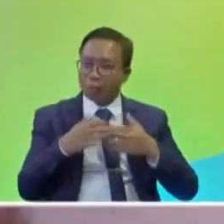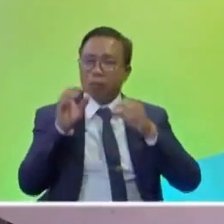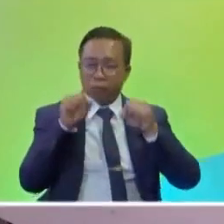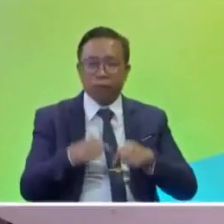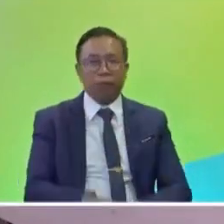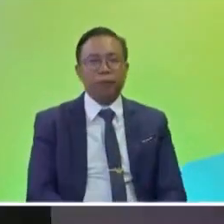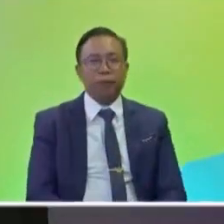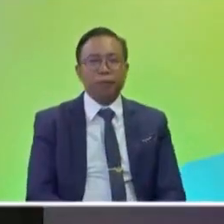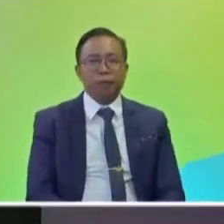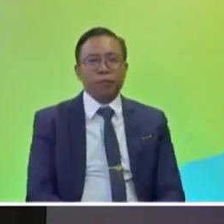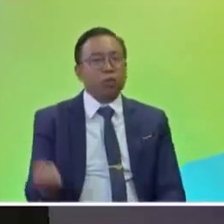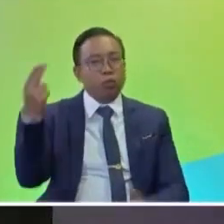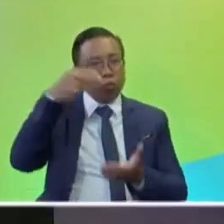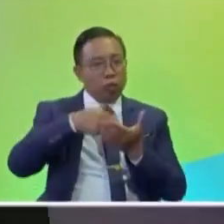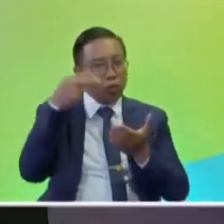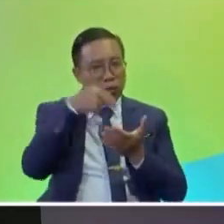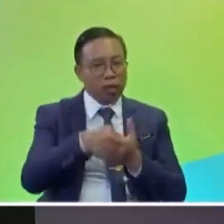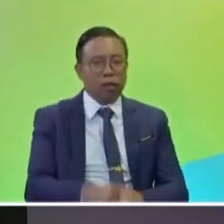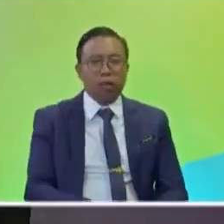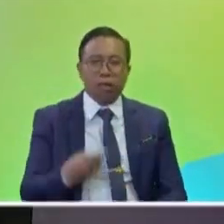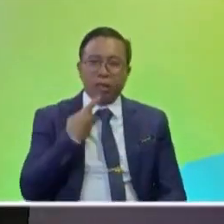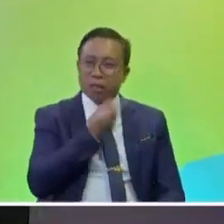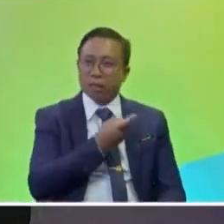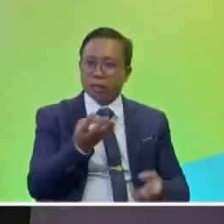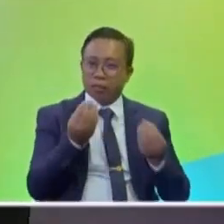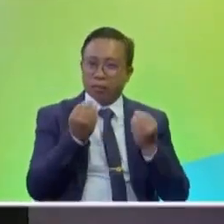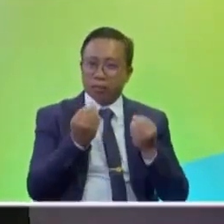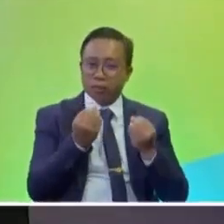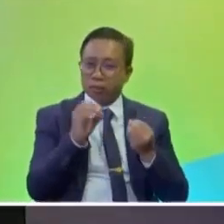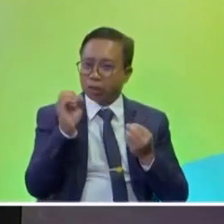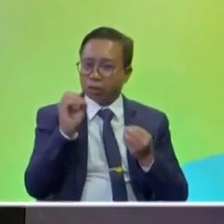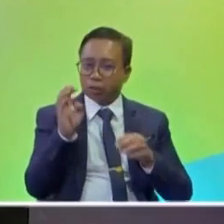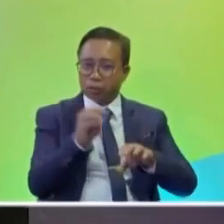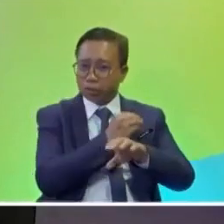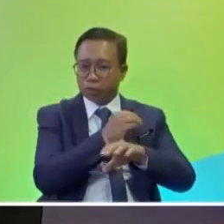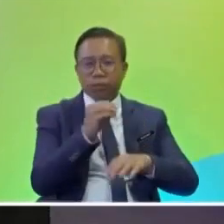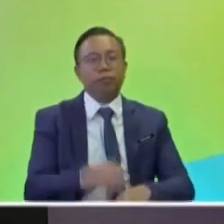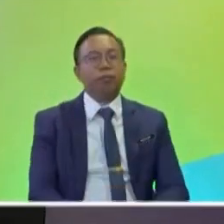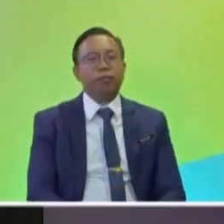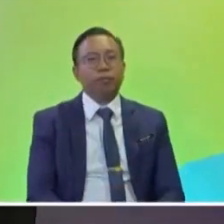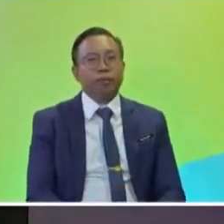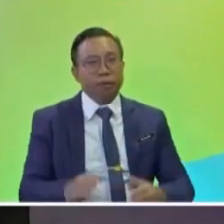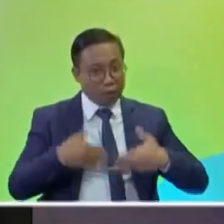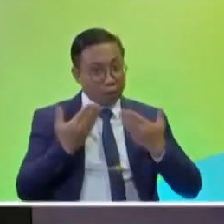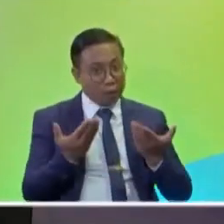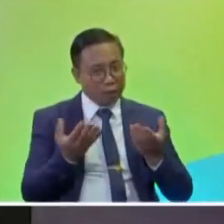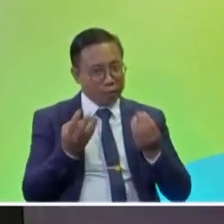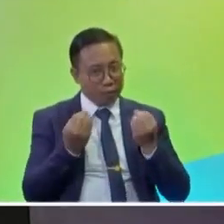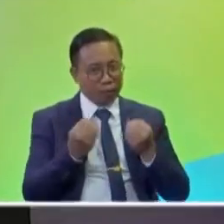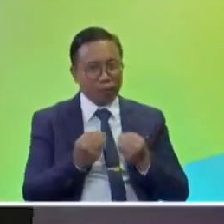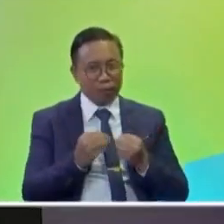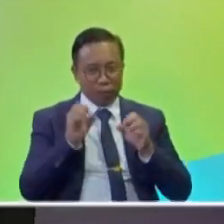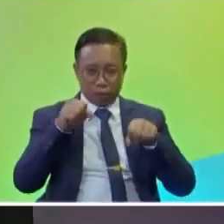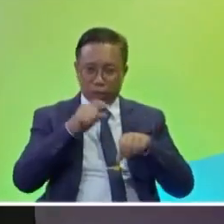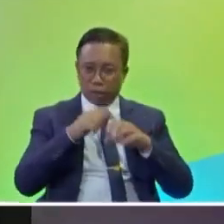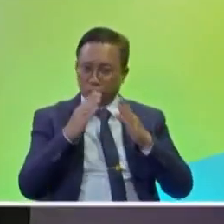Cikgu, dari tadi cikgu sebut ulang. Kita nak ulang pula tanpa muzik ke cikgu? Macam mana kalau nak boleh je. Boleh tak kat rumah?